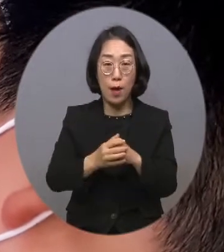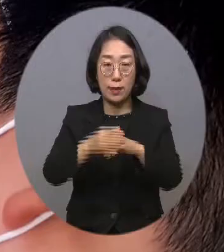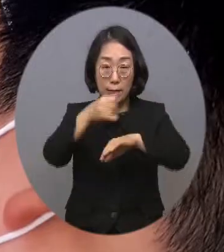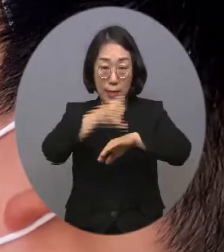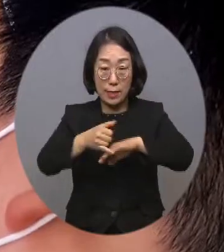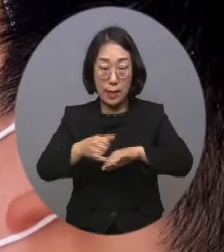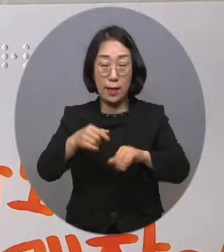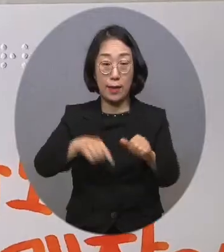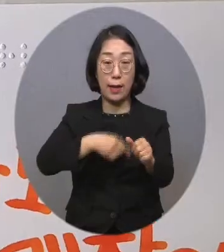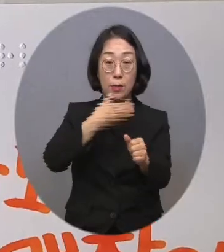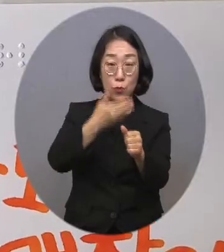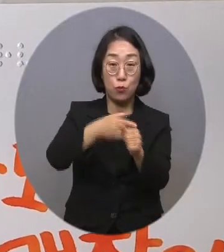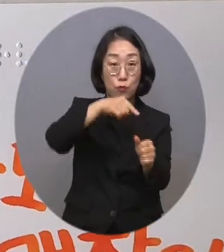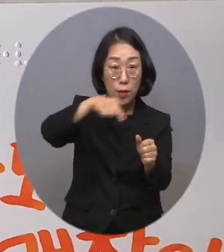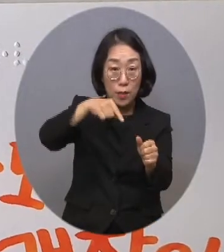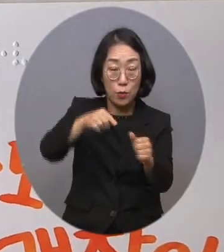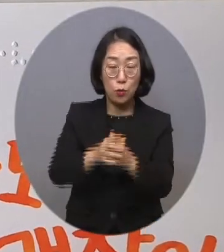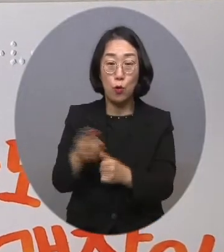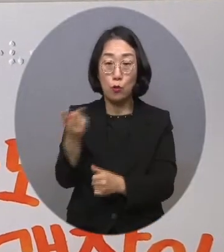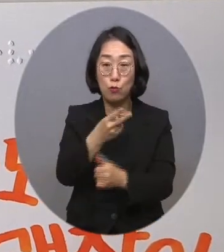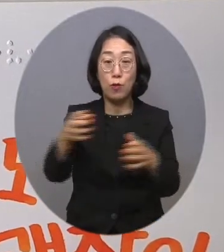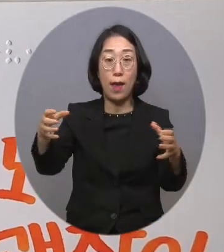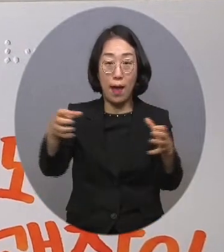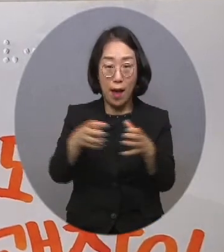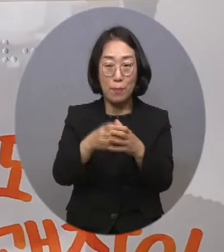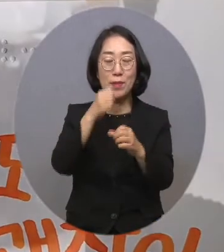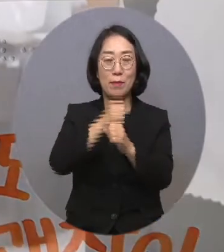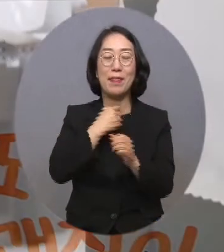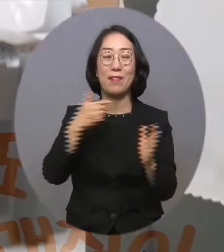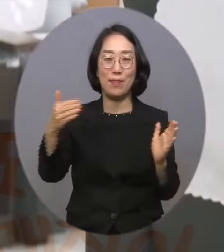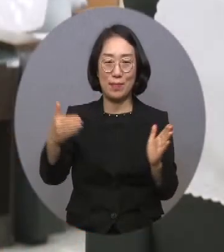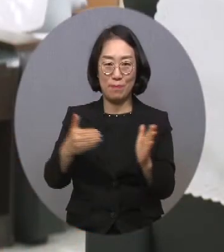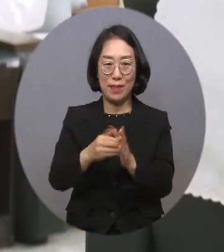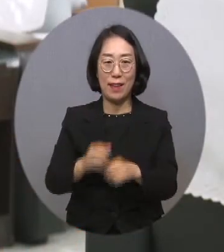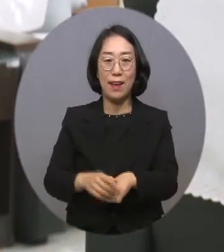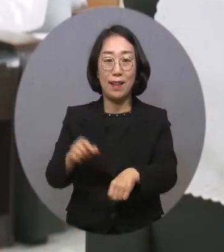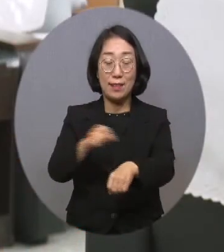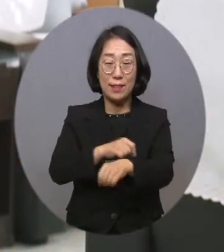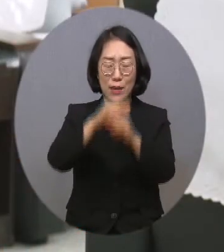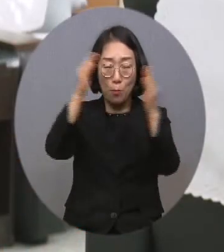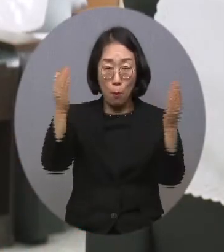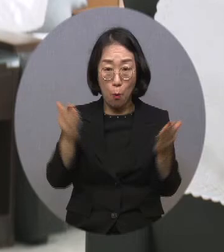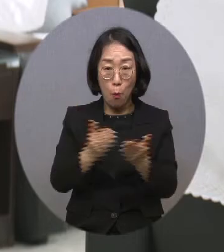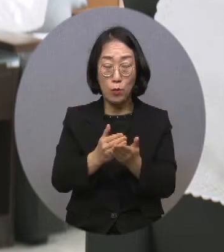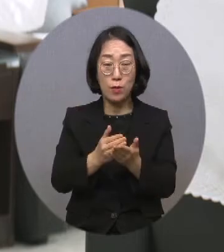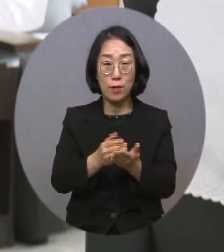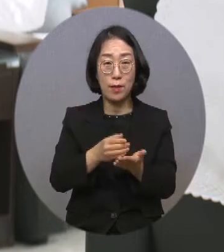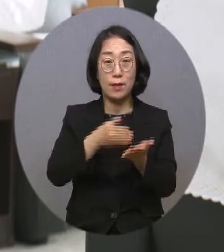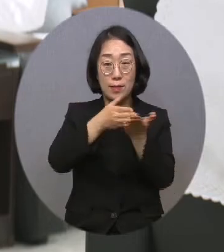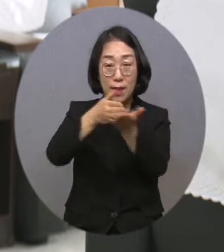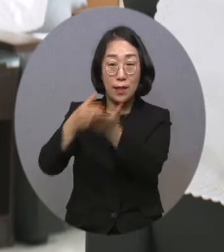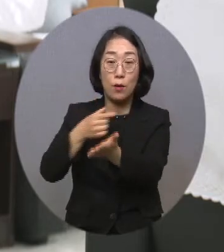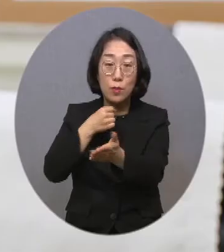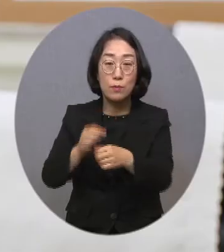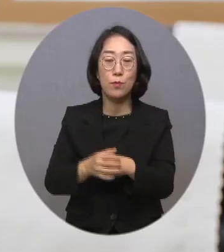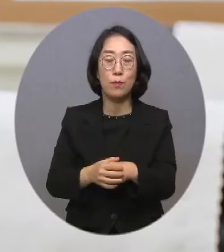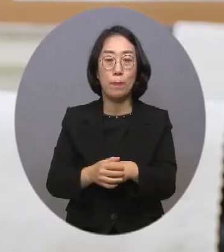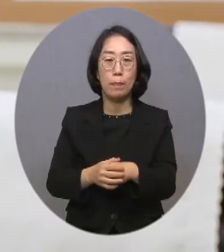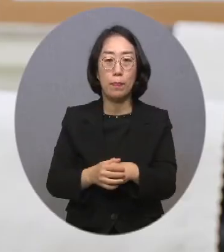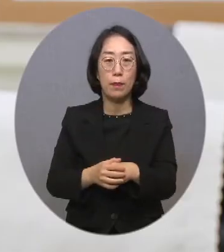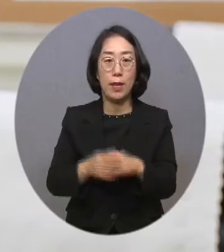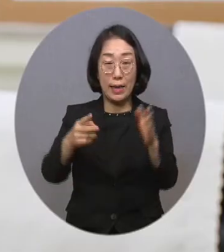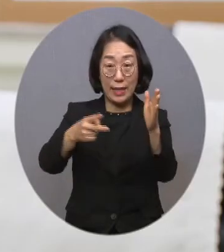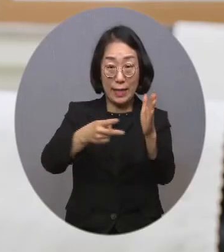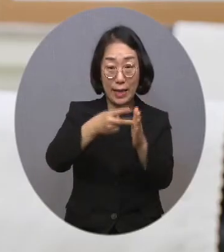지도해 주심으로써 점자 캘리그라피 작품을 완성했었습니다. 특히 모든 학교에 추천해드리고 싶은 수업은